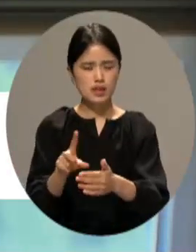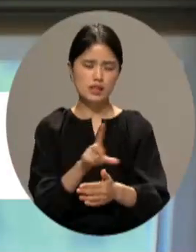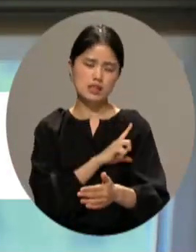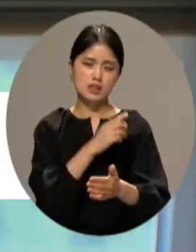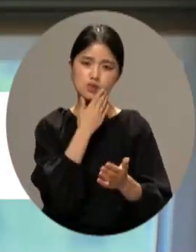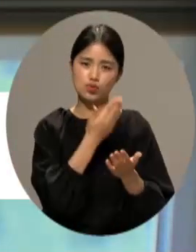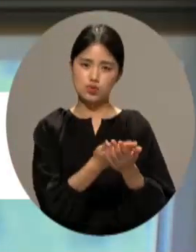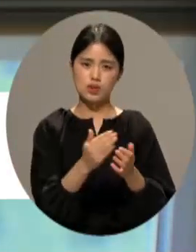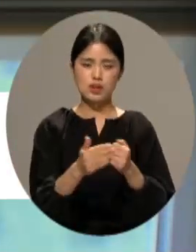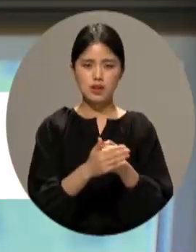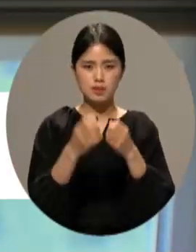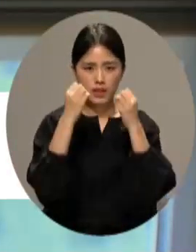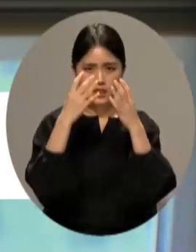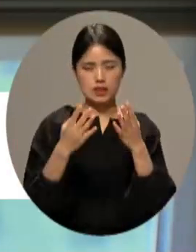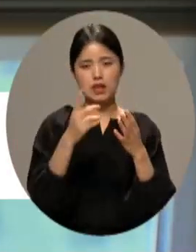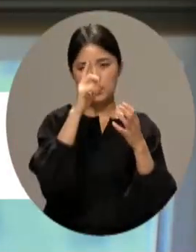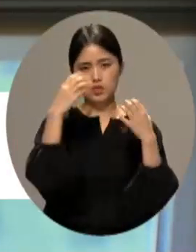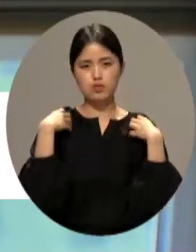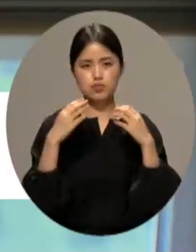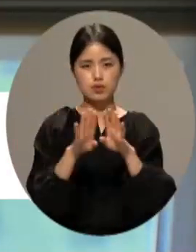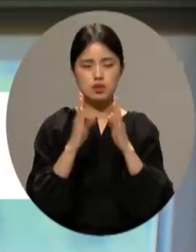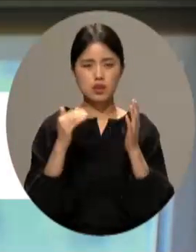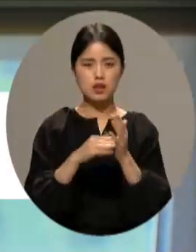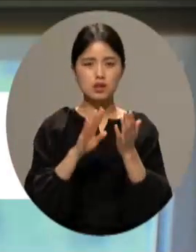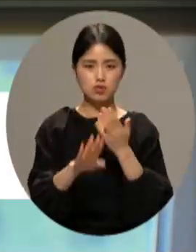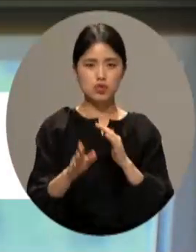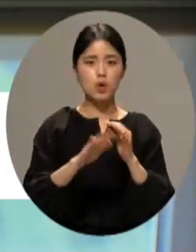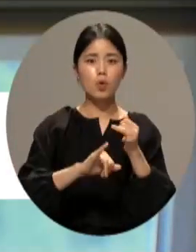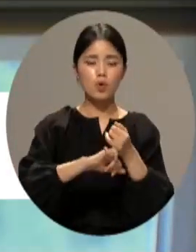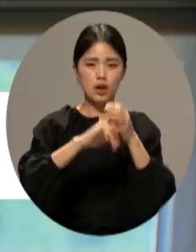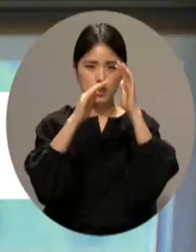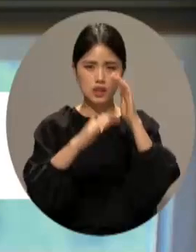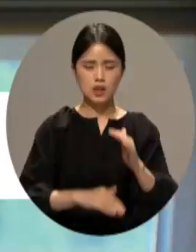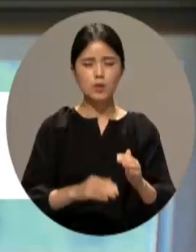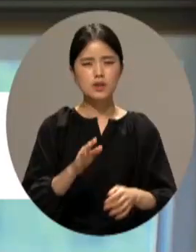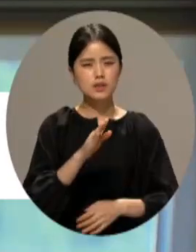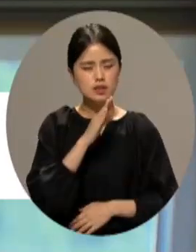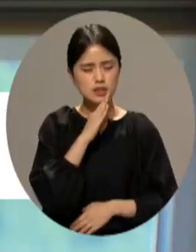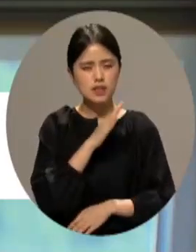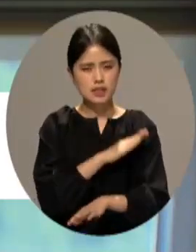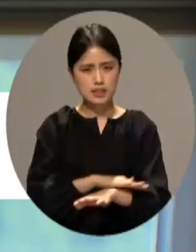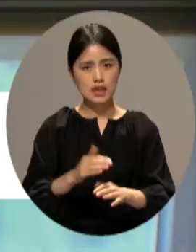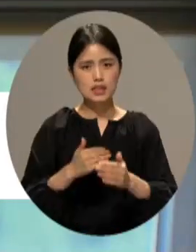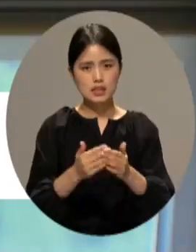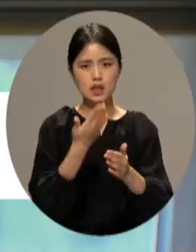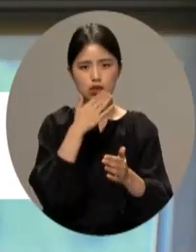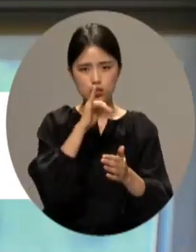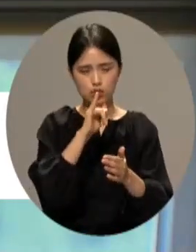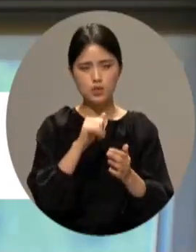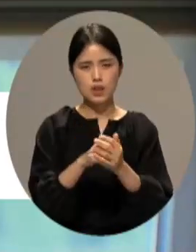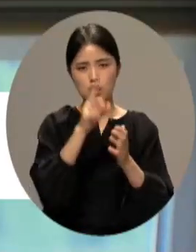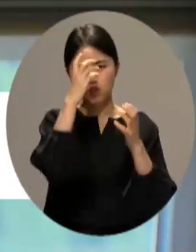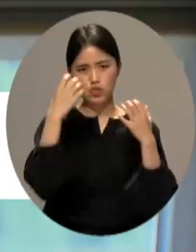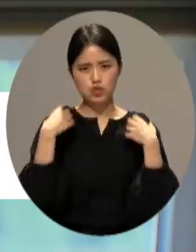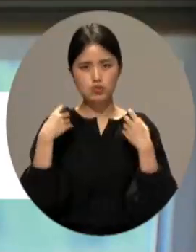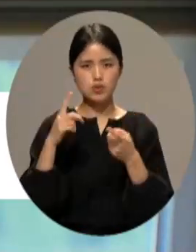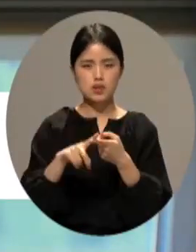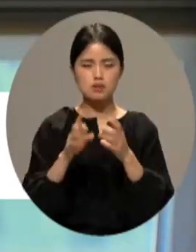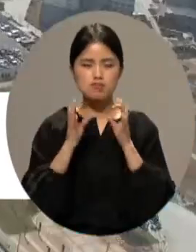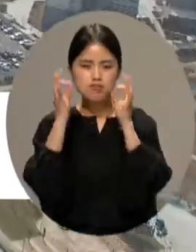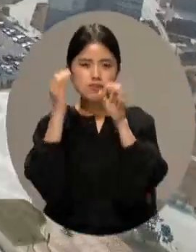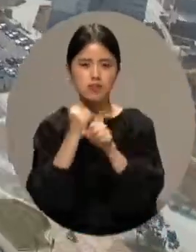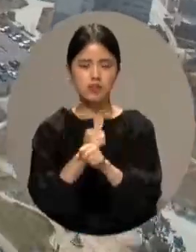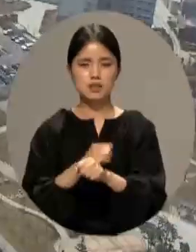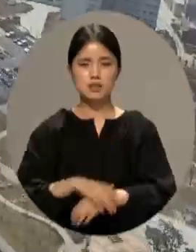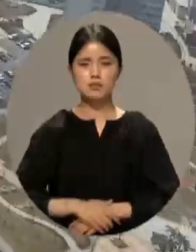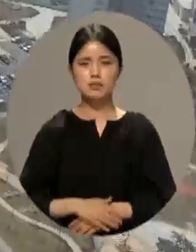중요합니다. 따라서 새 정부 출범 이후 공약 내용이 충실히 진행될 수 있도록 정부를 상대로 계속 노력해